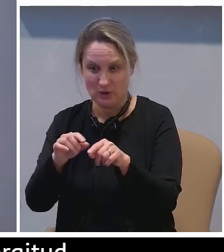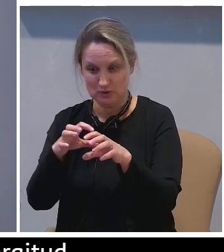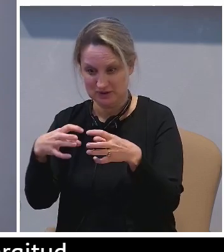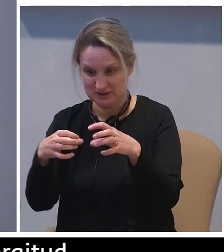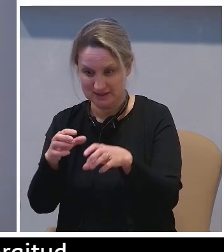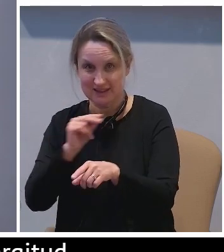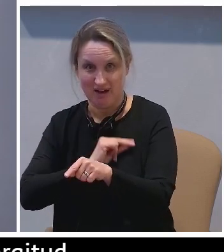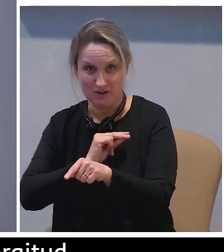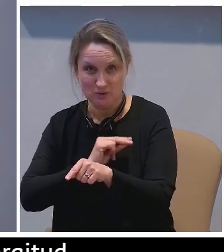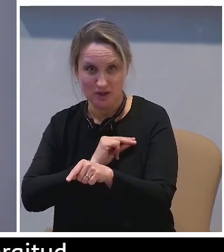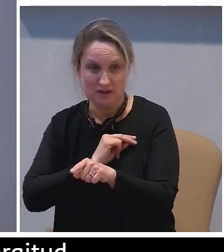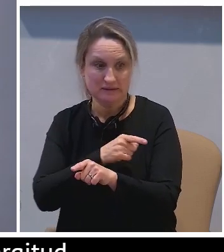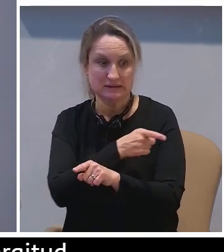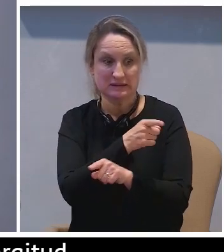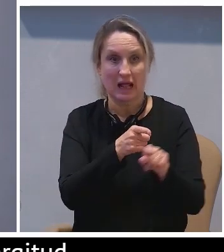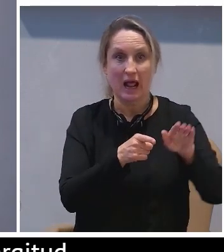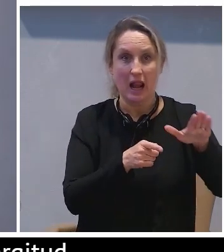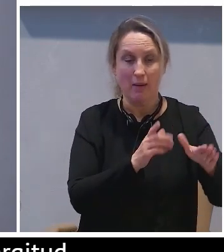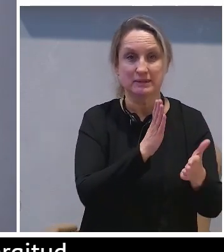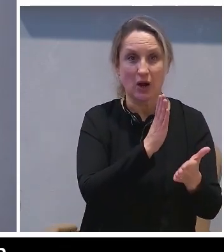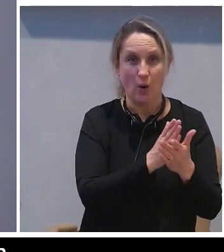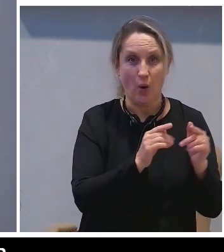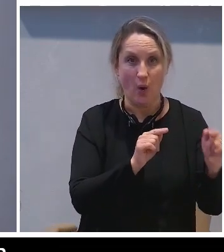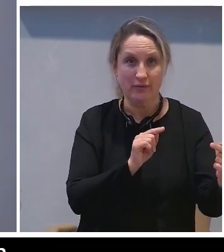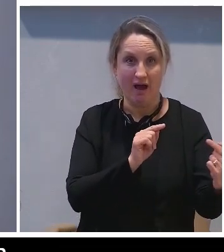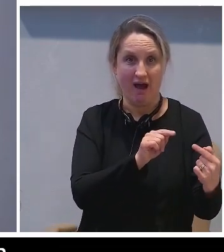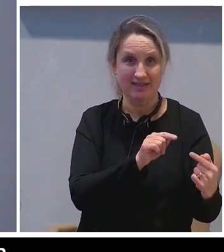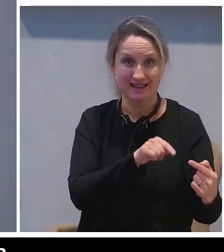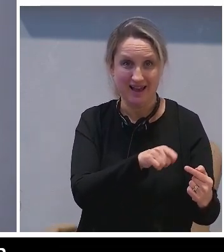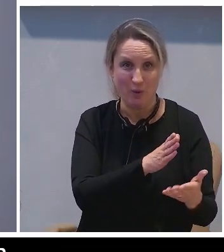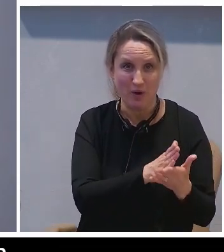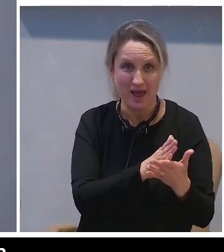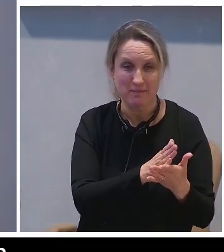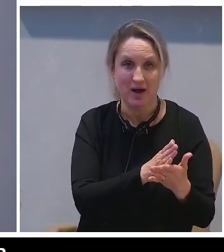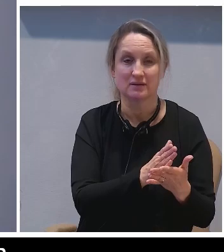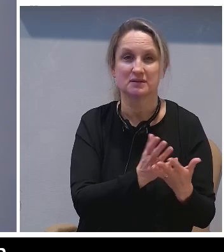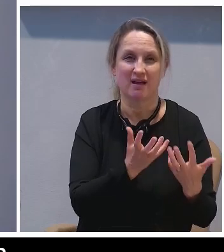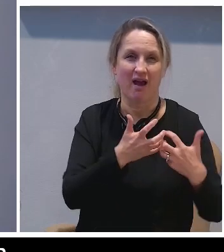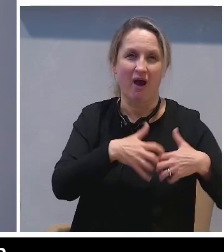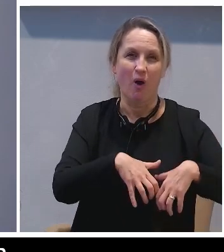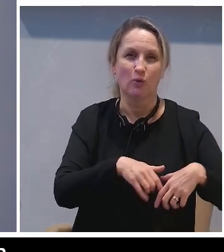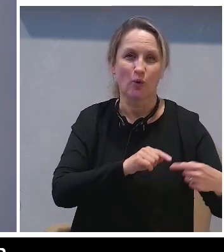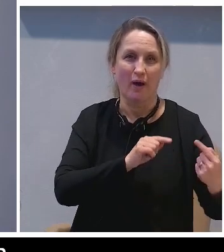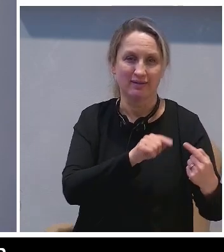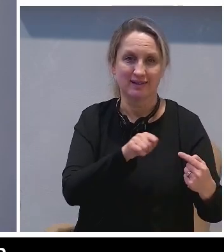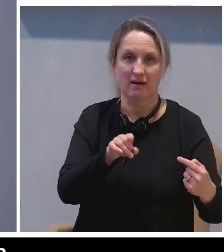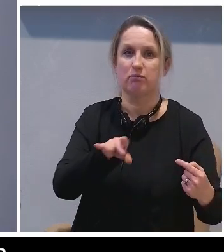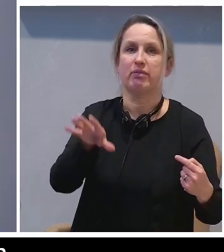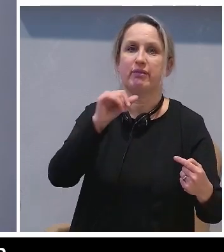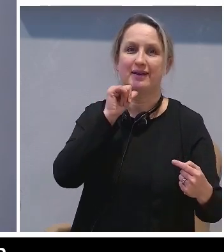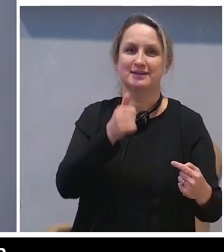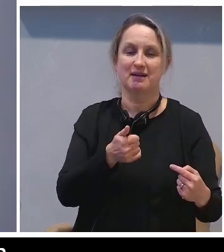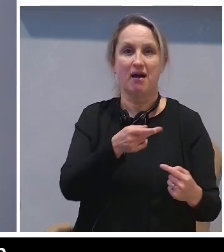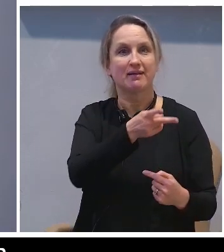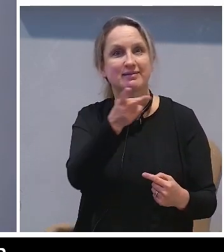common adenoviiruse suhtes adenovirus, sellel lapsel then autoantikehad the juba. child may already have Näiteks mõned mu teised patsiendid, autoantibodies kes